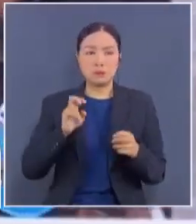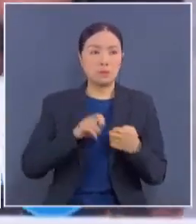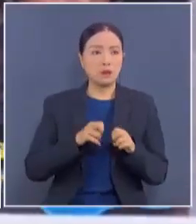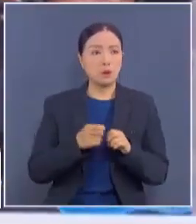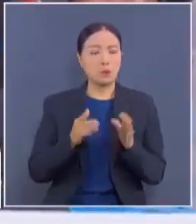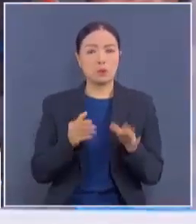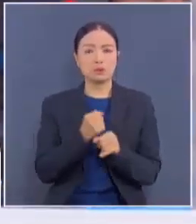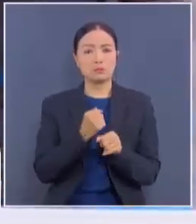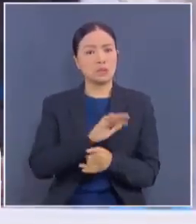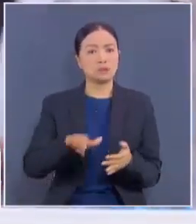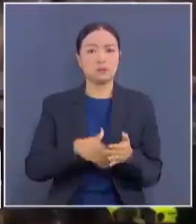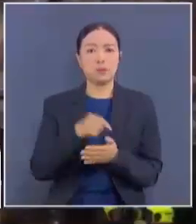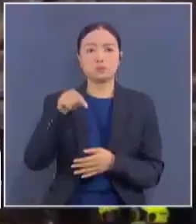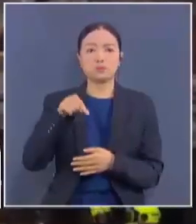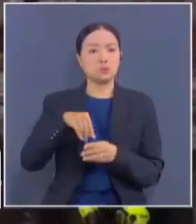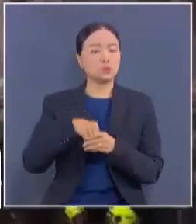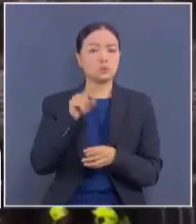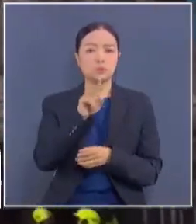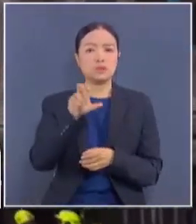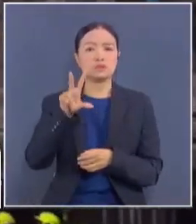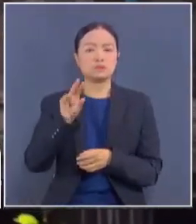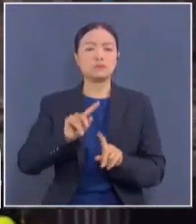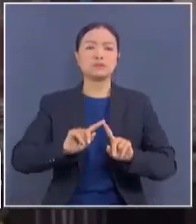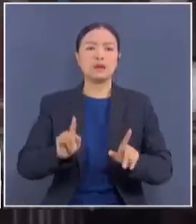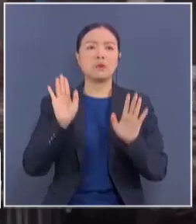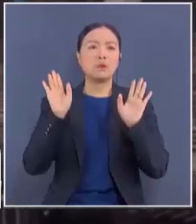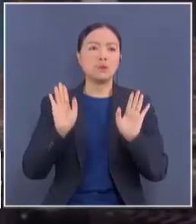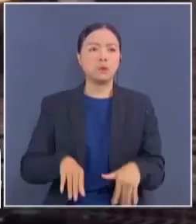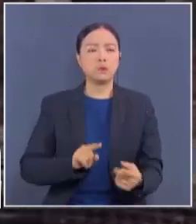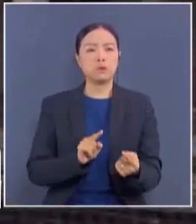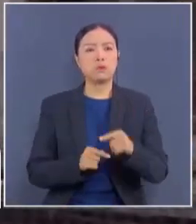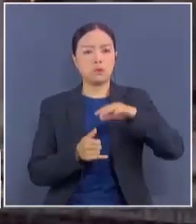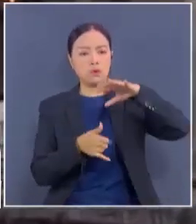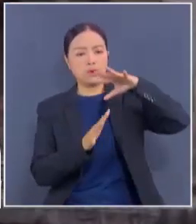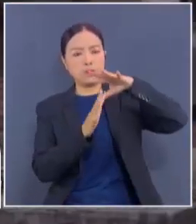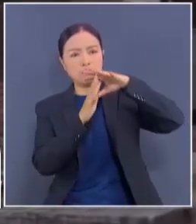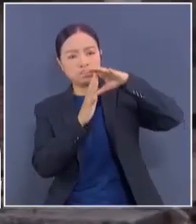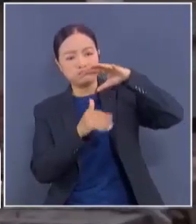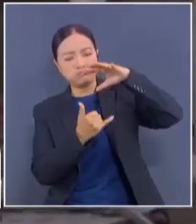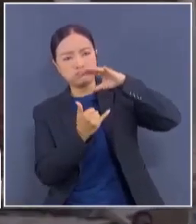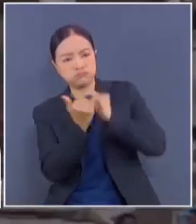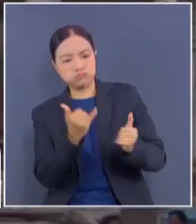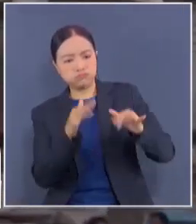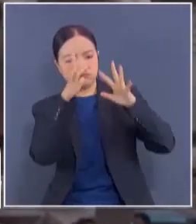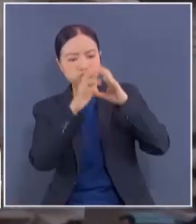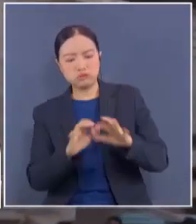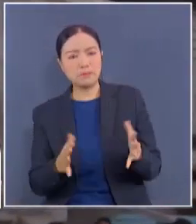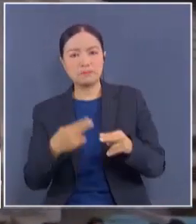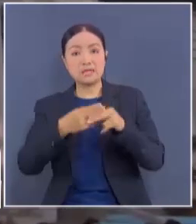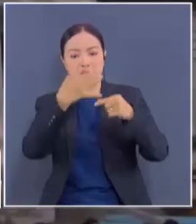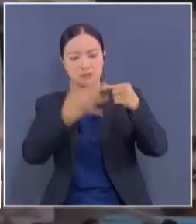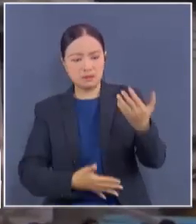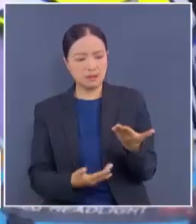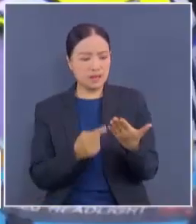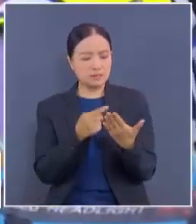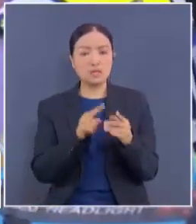มีคนงานทั้งหมด130คนแต่ยืนยันว่าไม่พบผู้ติดค้างอยู่ใต้ซากอาคารเอารายชื่อมาเรียงแล้วก็